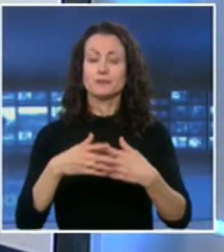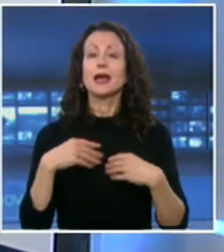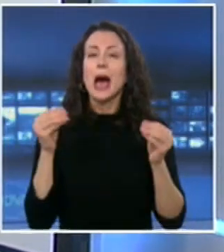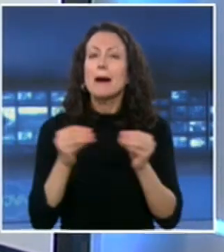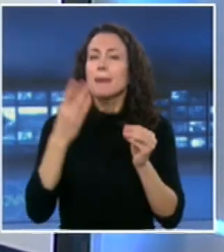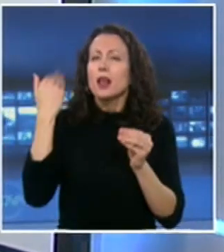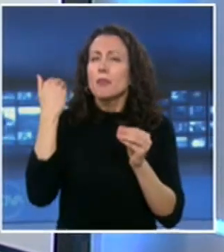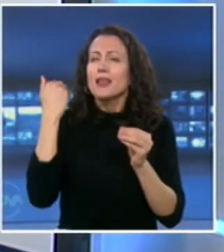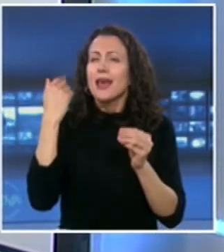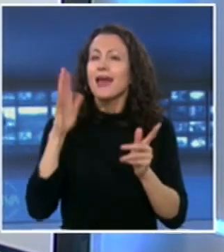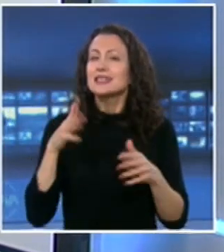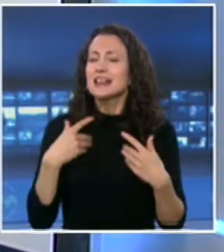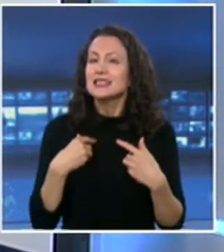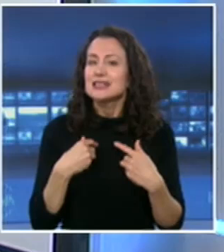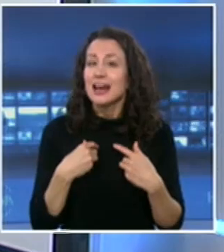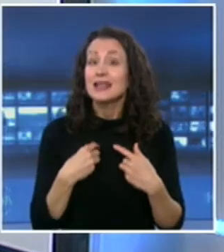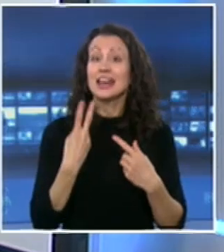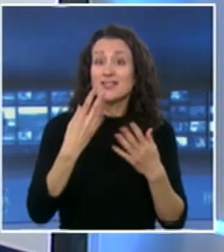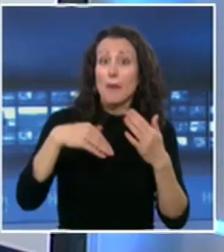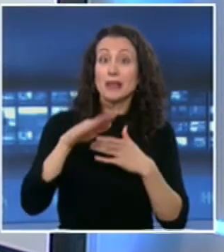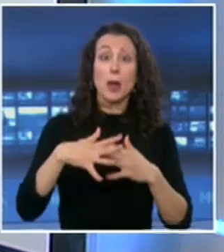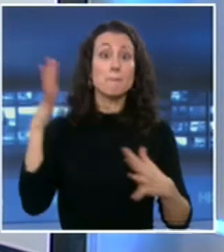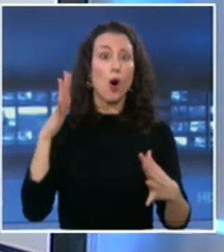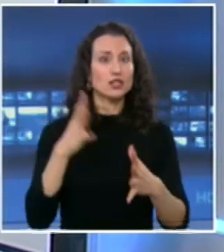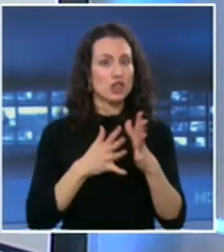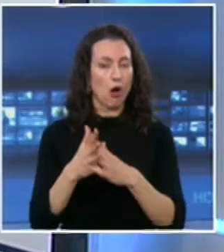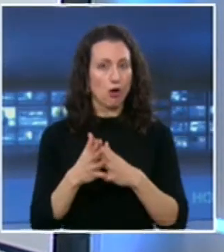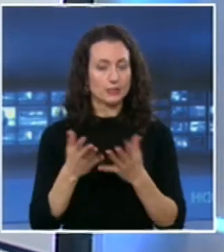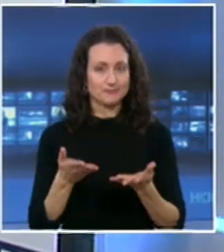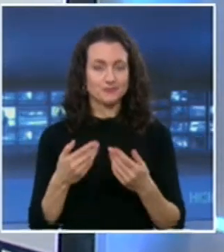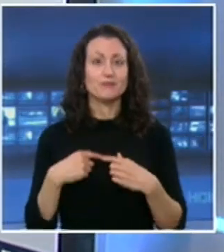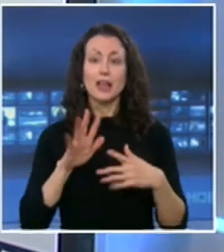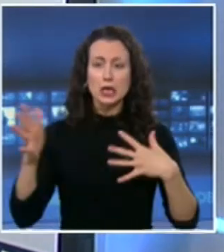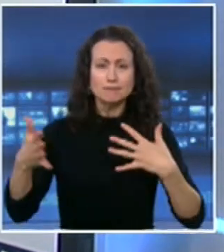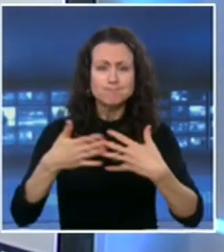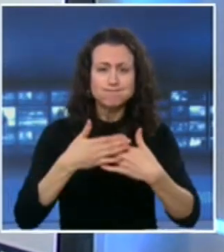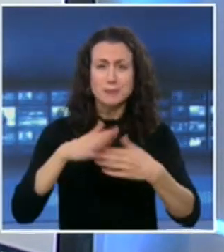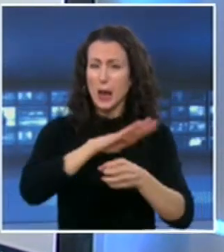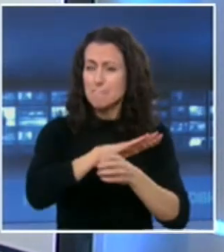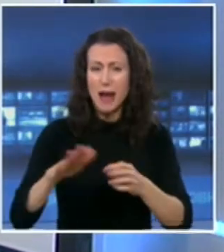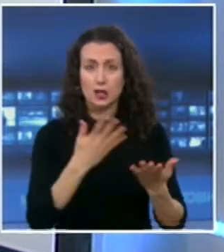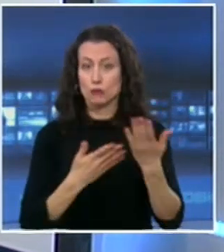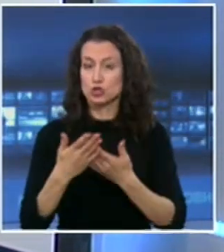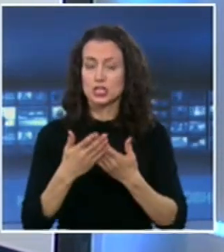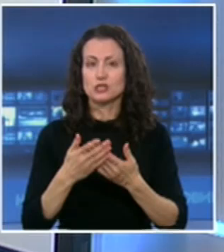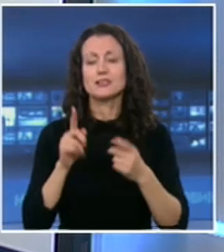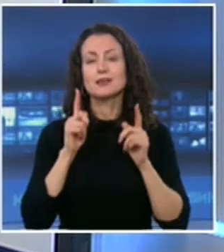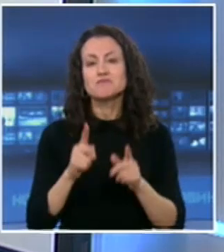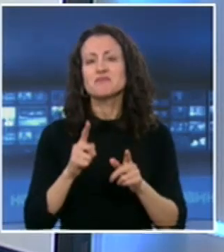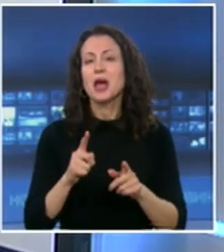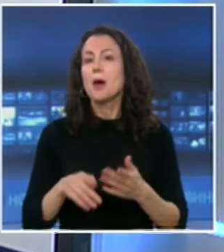това са искали близо два пъти повече. Да се затворят училищата изцяло за учениците от 1 до 12 клас